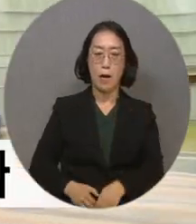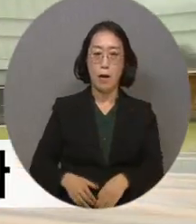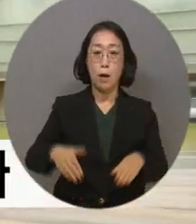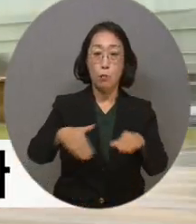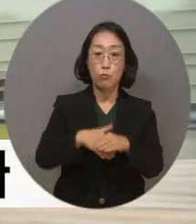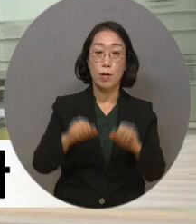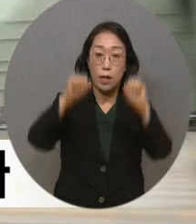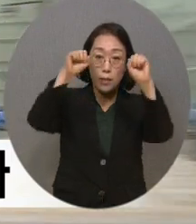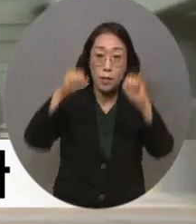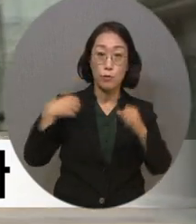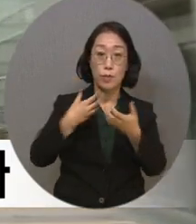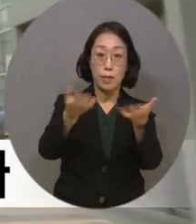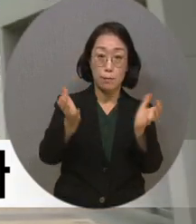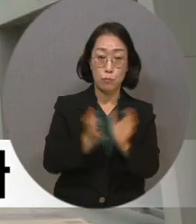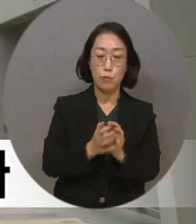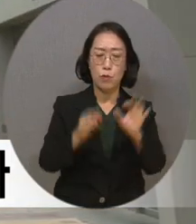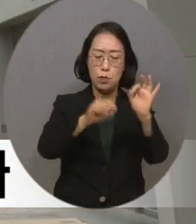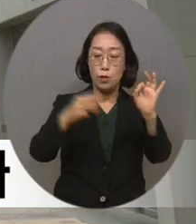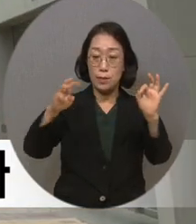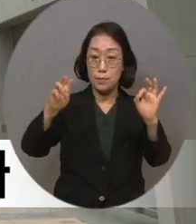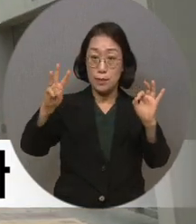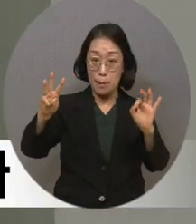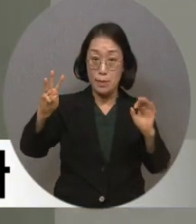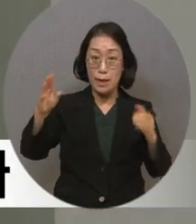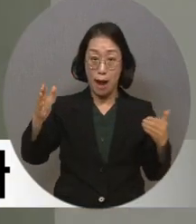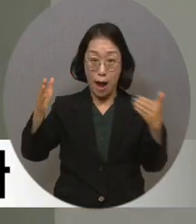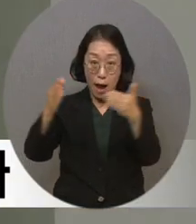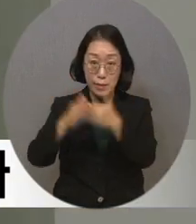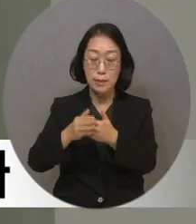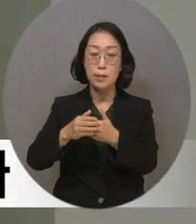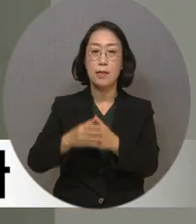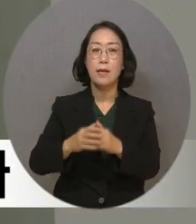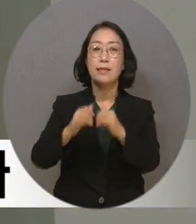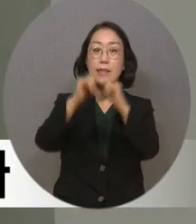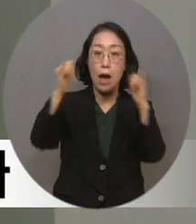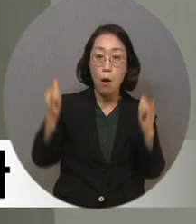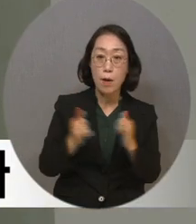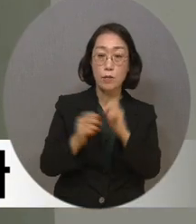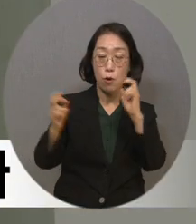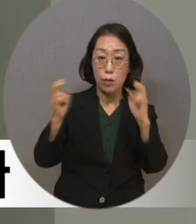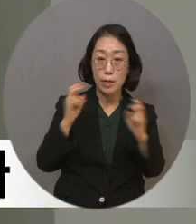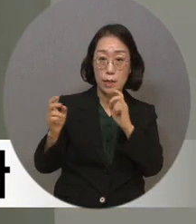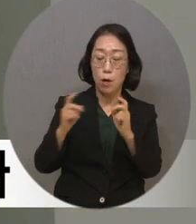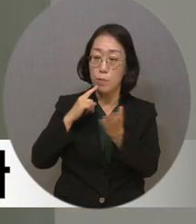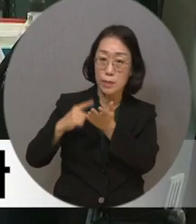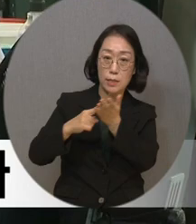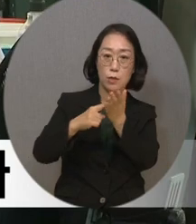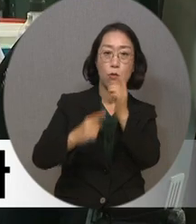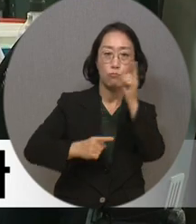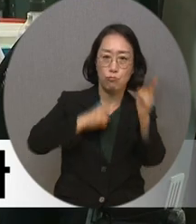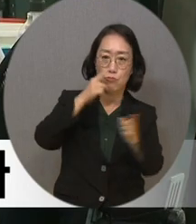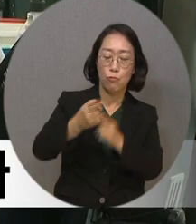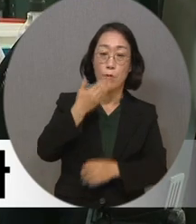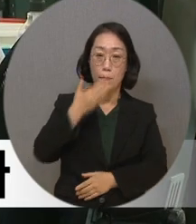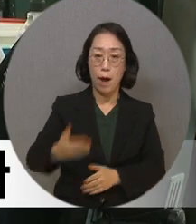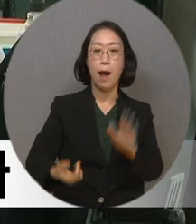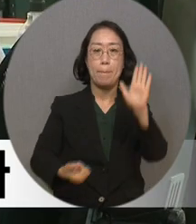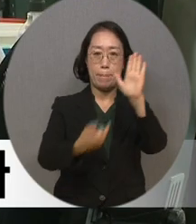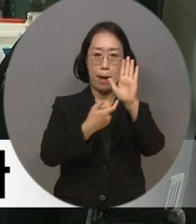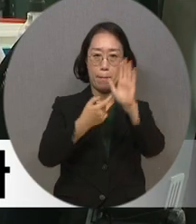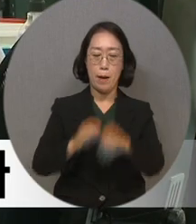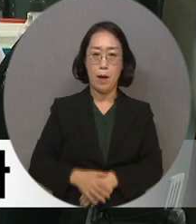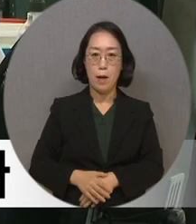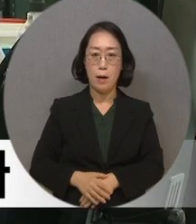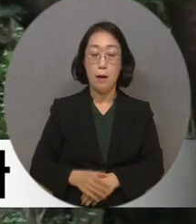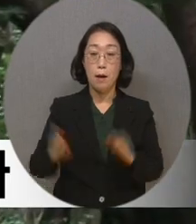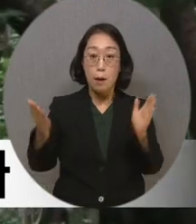문체부에서 오는 23일까지 문화체육관광형 예비사회적 기업 지정 신청을 받습니다. 문화체육관광형